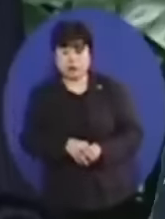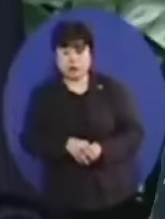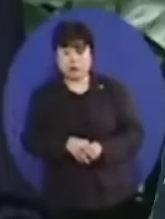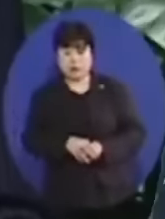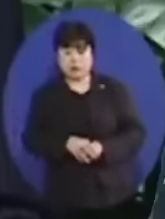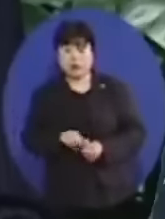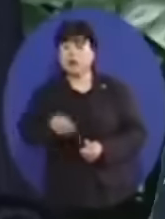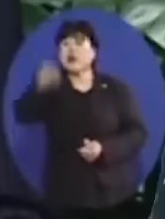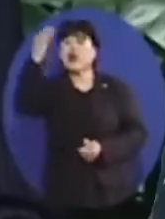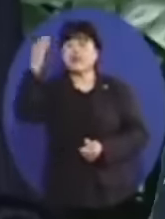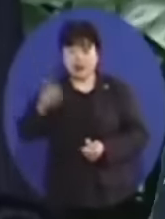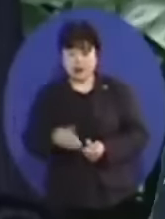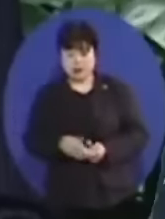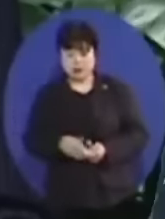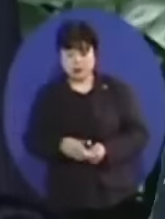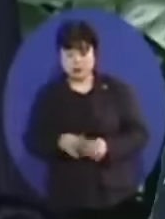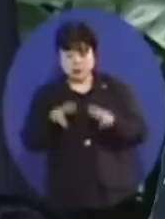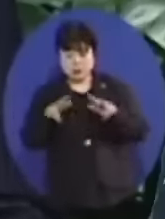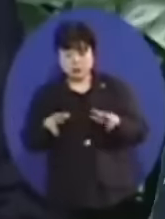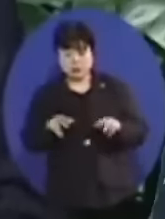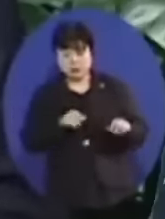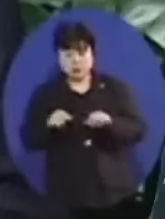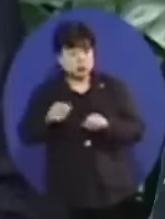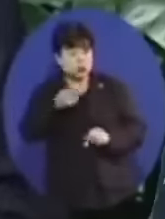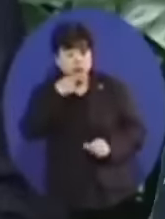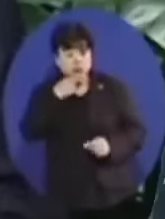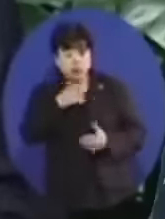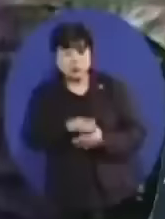옛 이야기지 실천하지 않습니다.